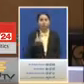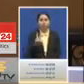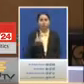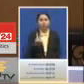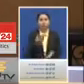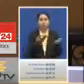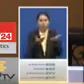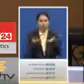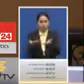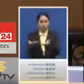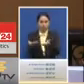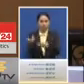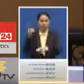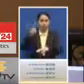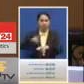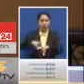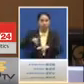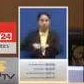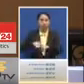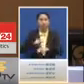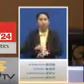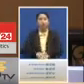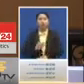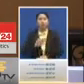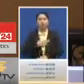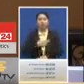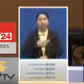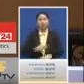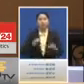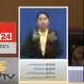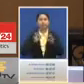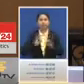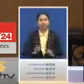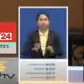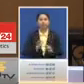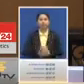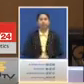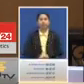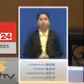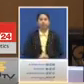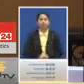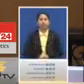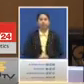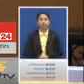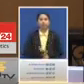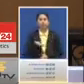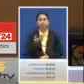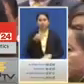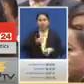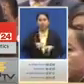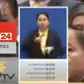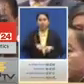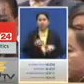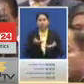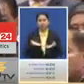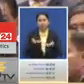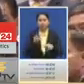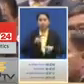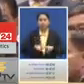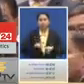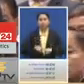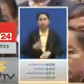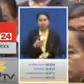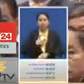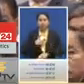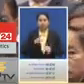เชิญทั้งสองท่านนั่งนะครับเดี๋ยวผมวินิจฉัยครับเชิญท่านนั่งนะครับผมวินิ